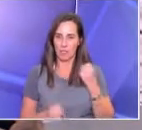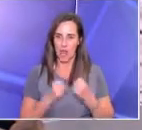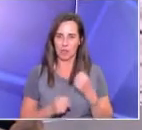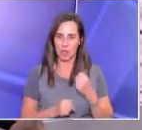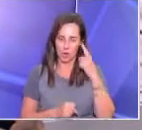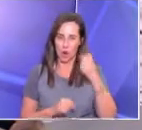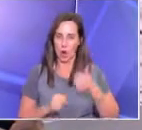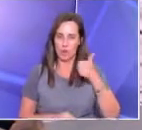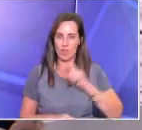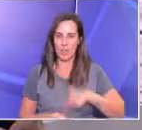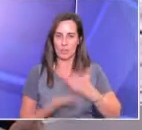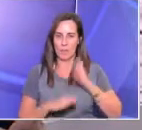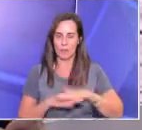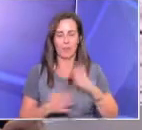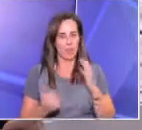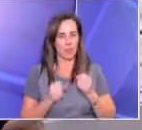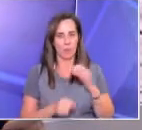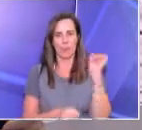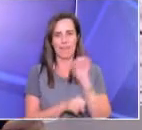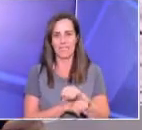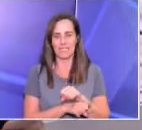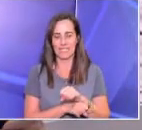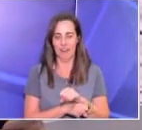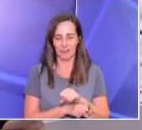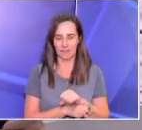אנחנו יודעים ראש עיר מכהן, קשה מאוד להפיל אותו.